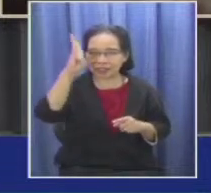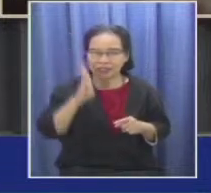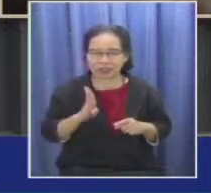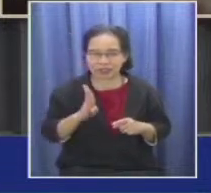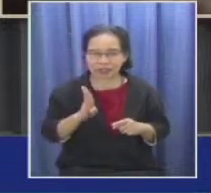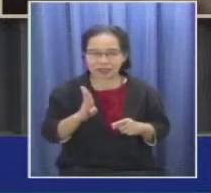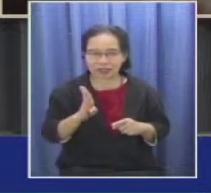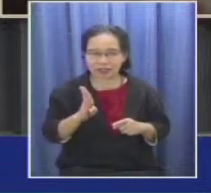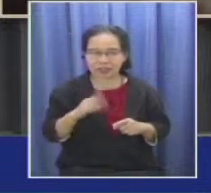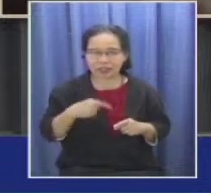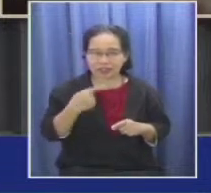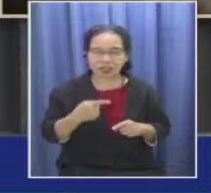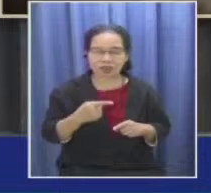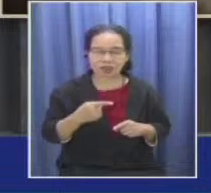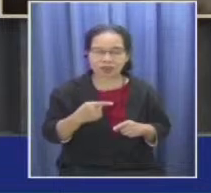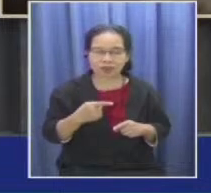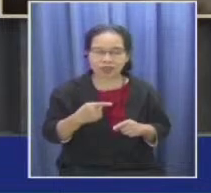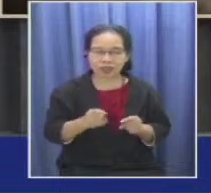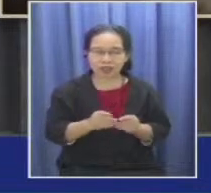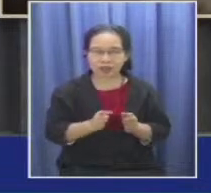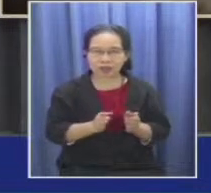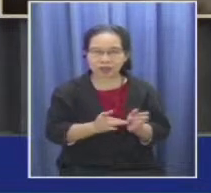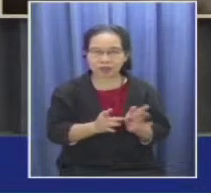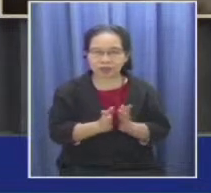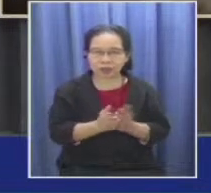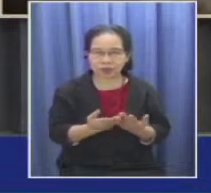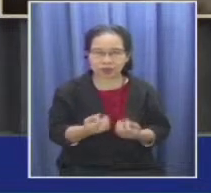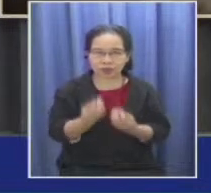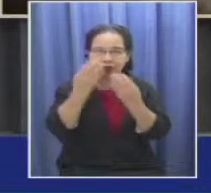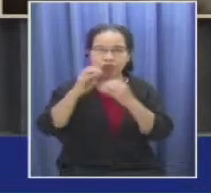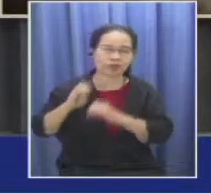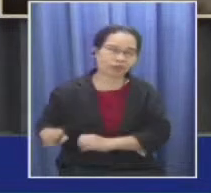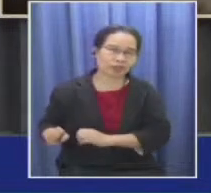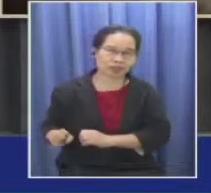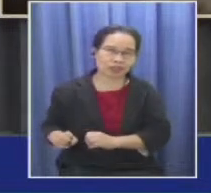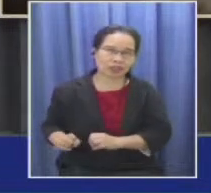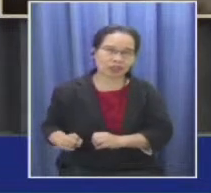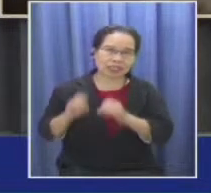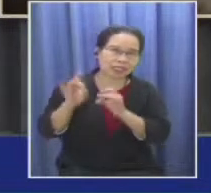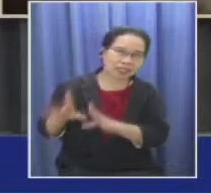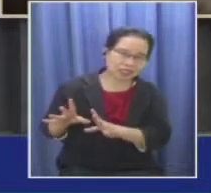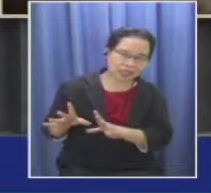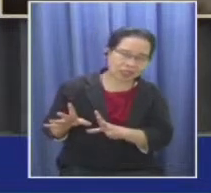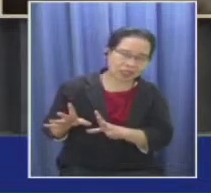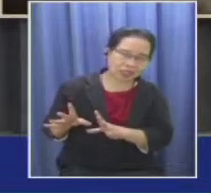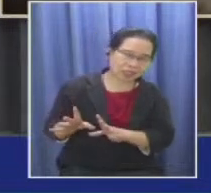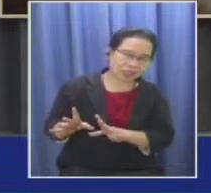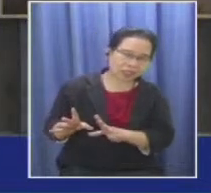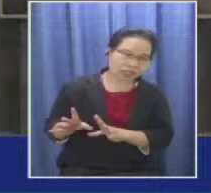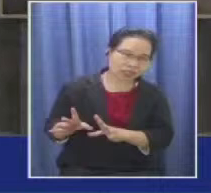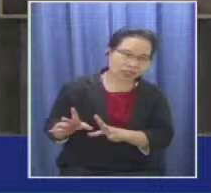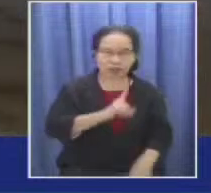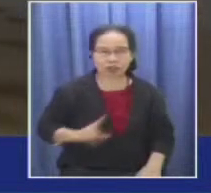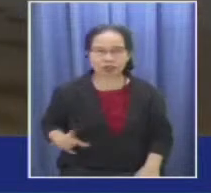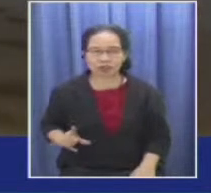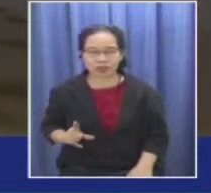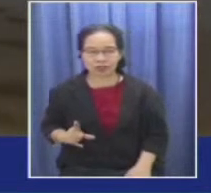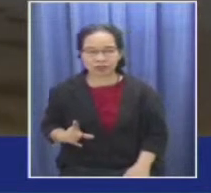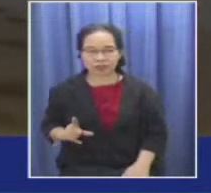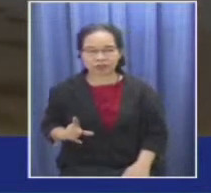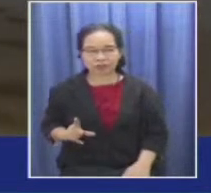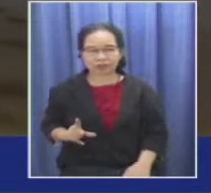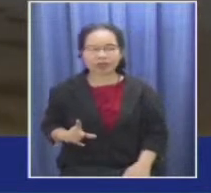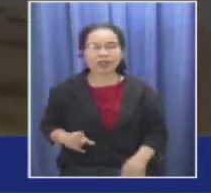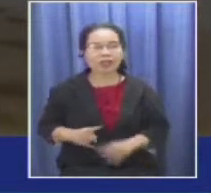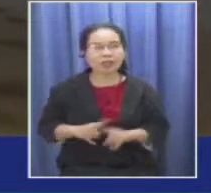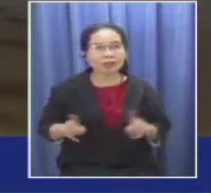no akoma no mumuyɔ ne wudie nko a na ɛhyɛ mu a ne nnwuma a wɔyɛ nyinaa yɛ bɔne nko pamokyɛw ɛntumi mmada sɛ